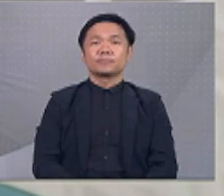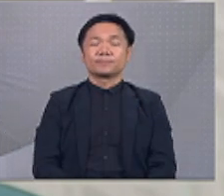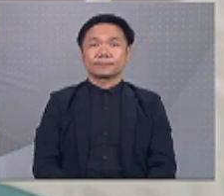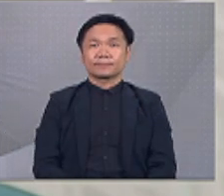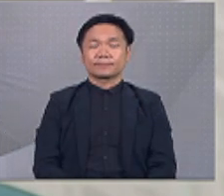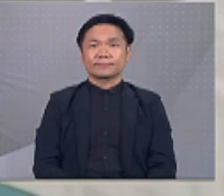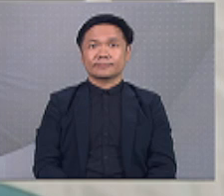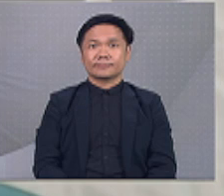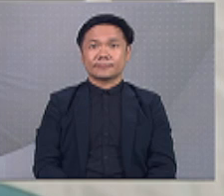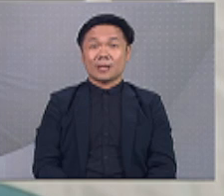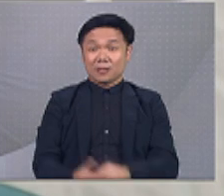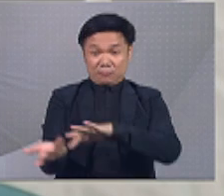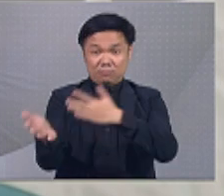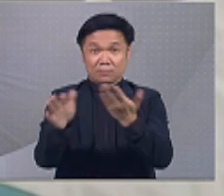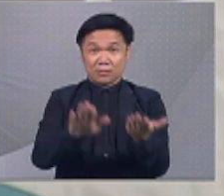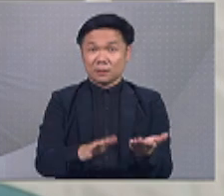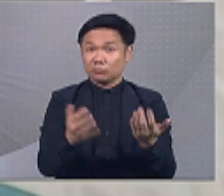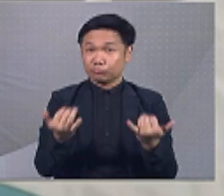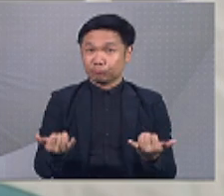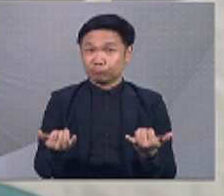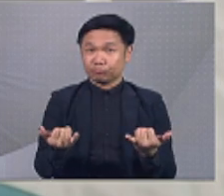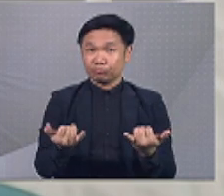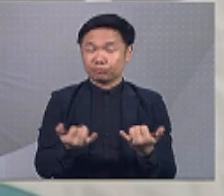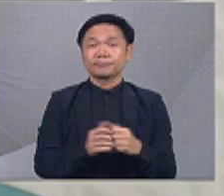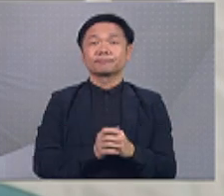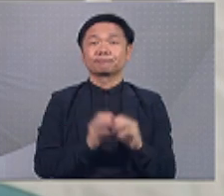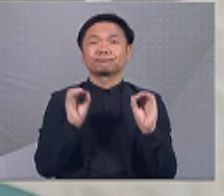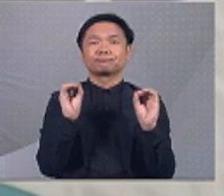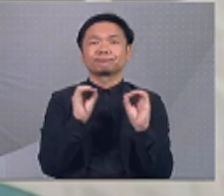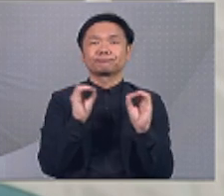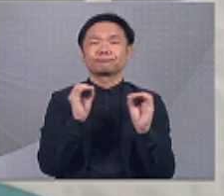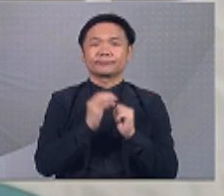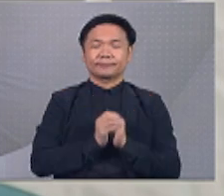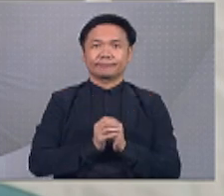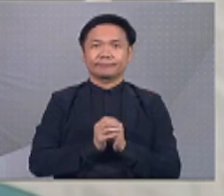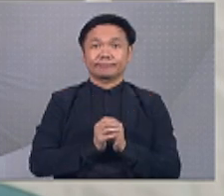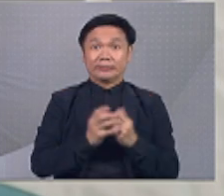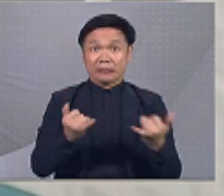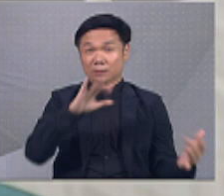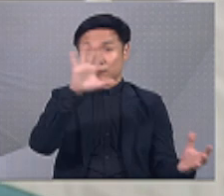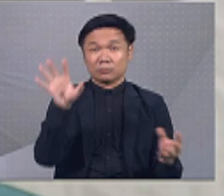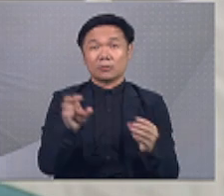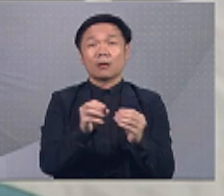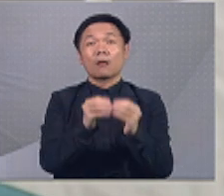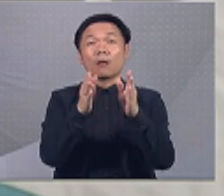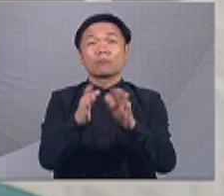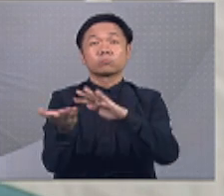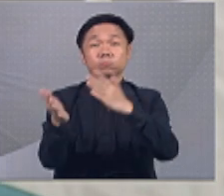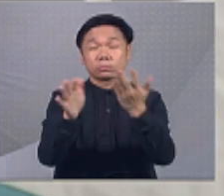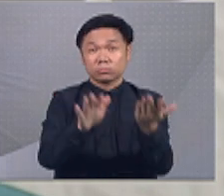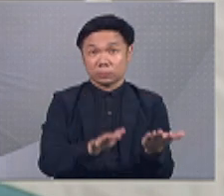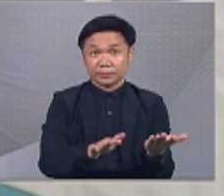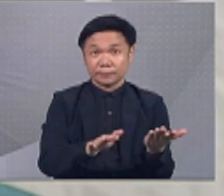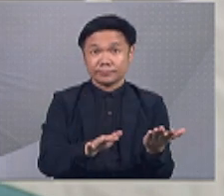domain bahwa tiada kisah kematian berkaitan yang kau 19 dilaporkan hari ini justru jumlah kimmychan's kematian kowe